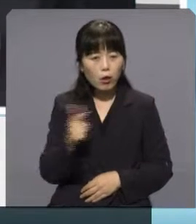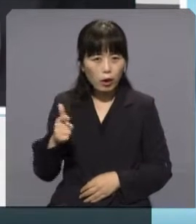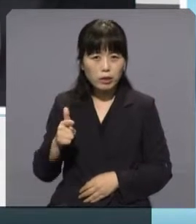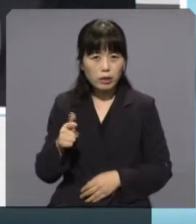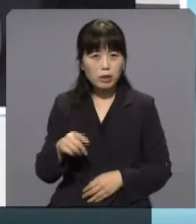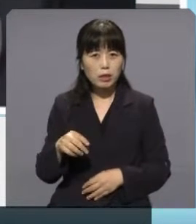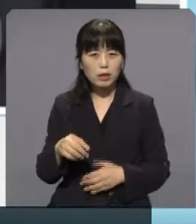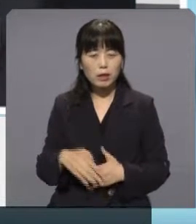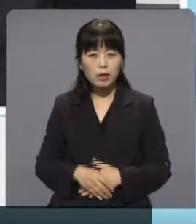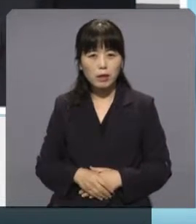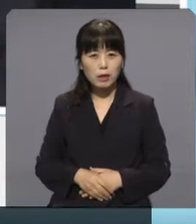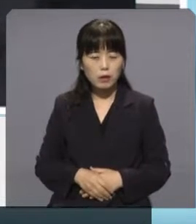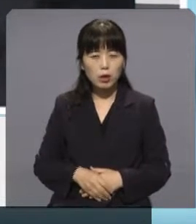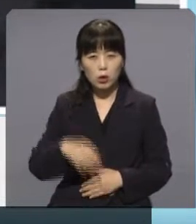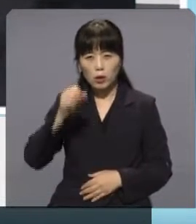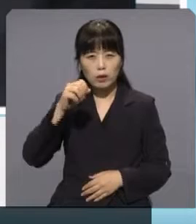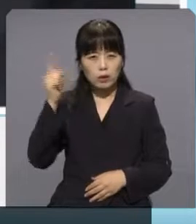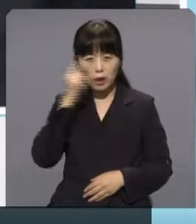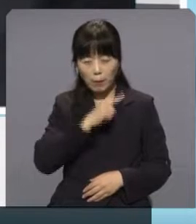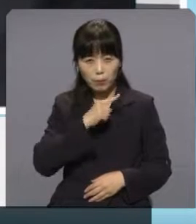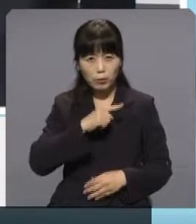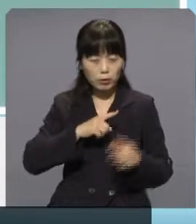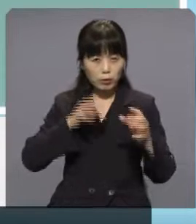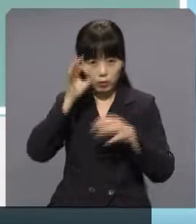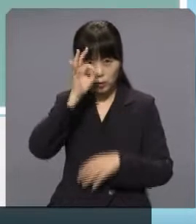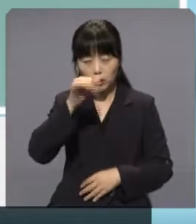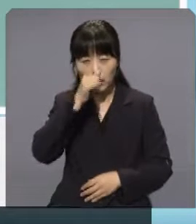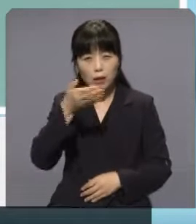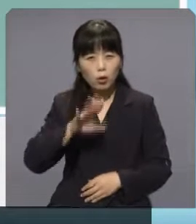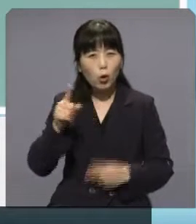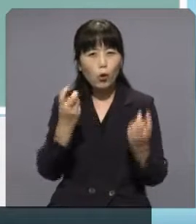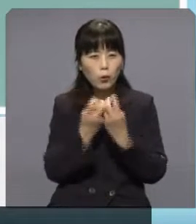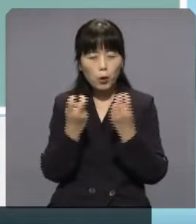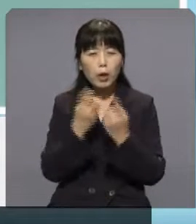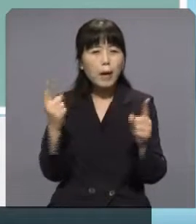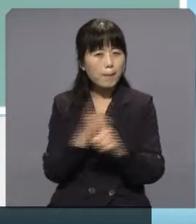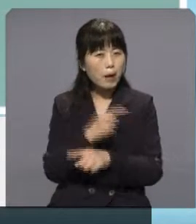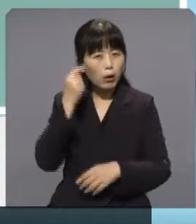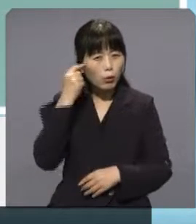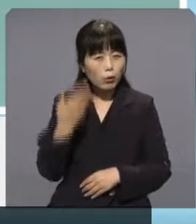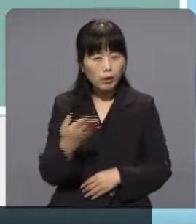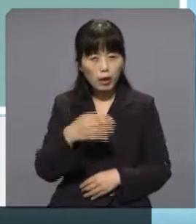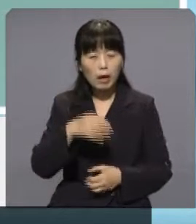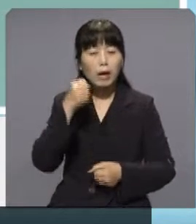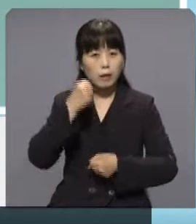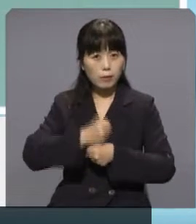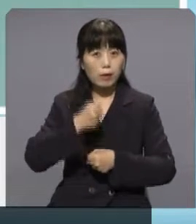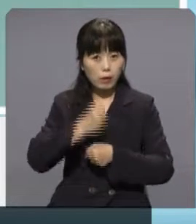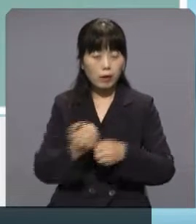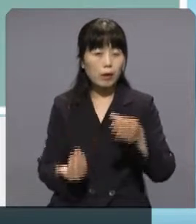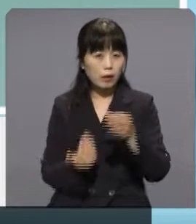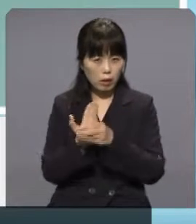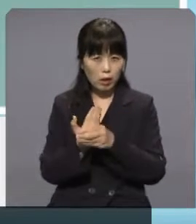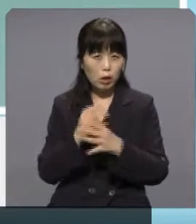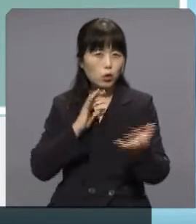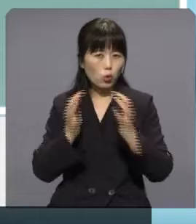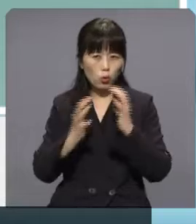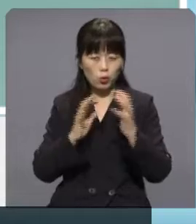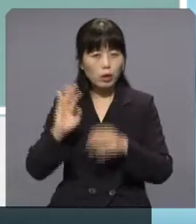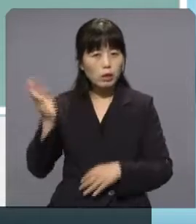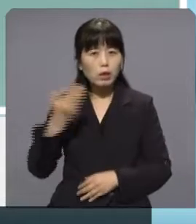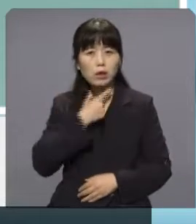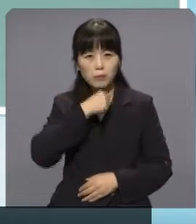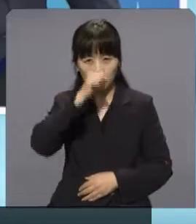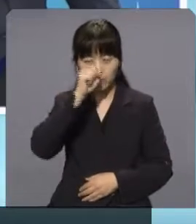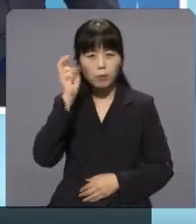민주당에 대한 이런 차가운 시선도 있는데 이런 부분을 어떻게 바꿀 거냐. 뭐 이런 어떤 그 생산적인 토론의 장들이 마련될 수 있는 기회가 됐으면 좋겠습니다.